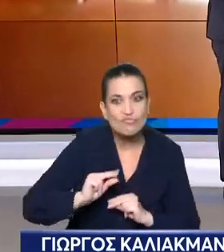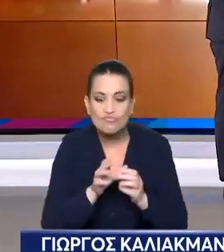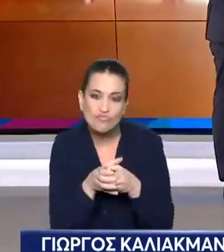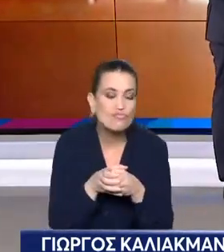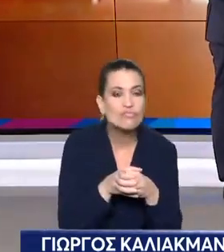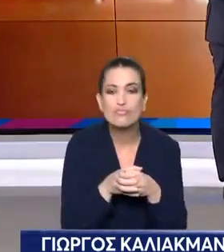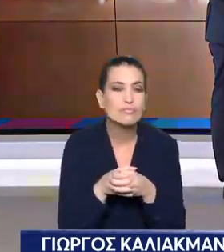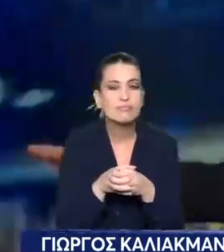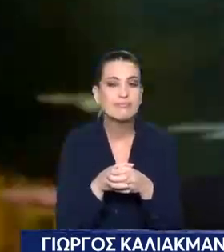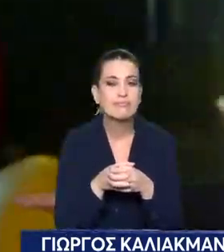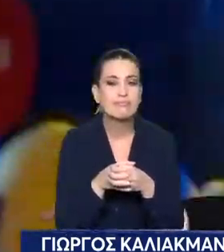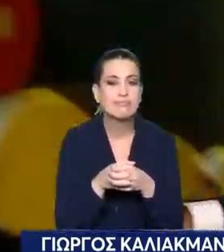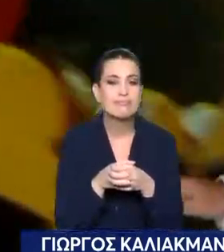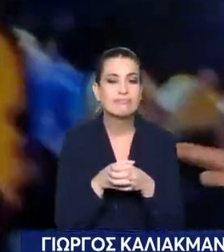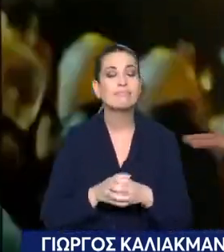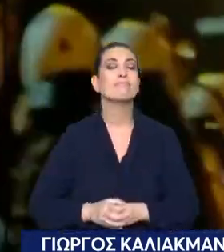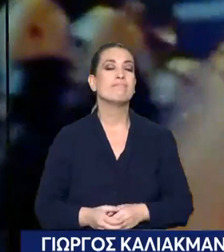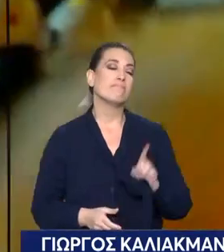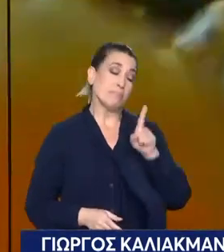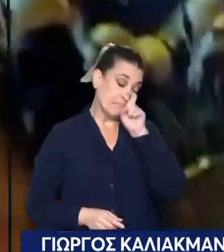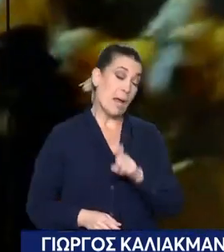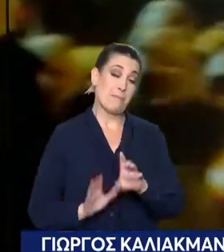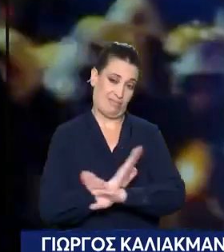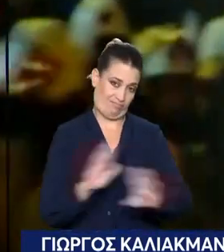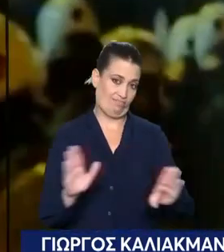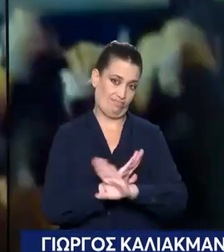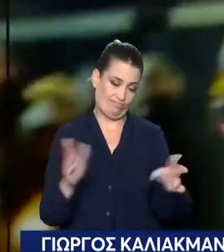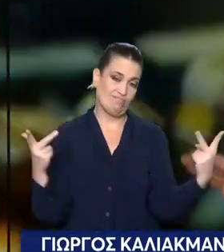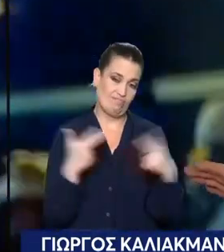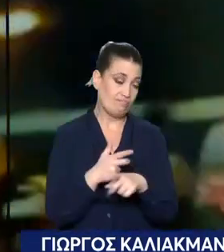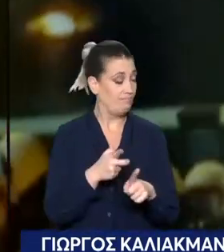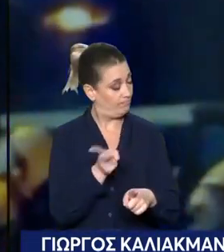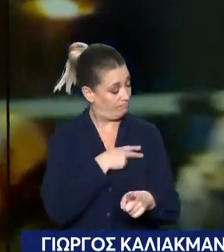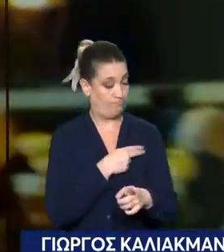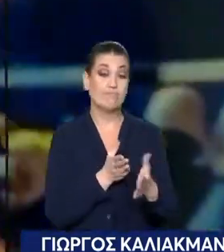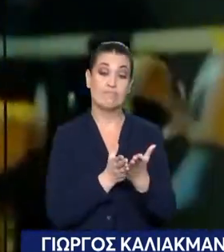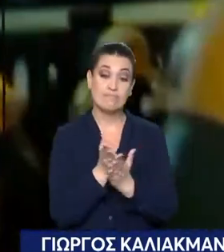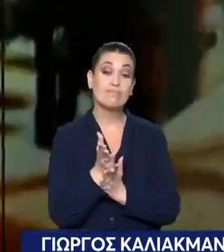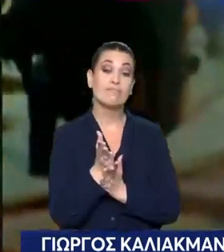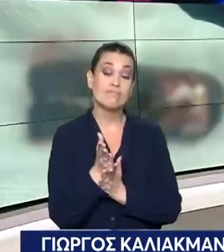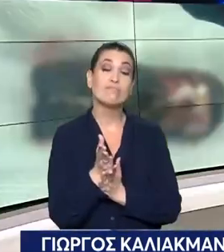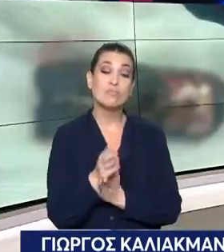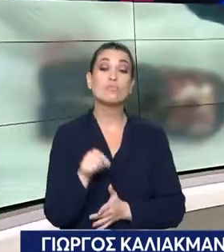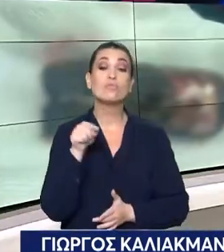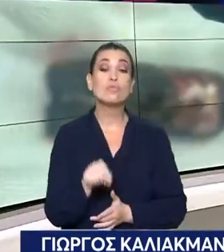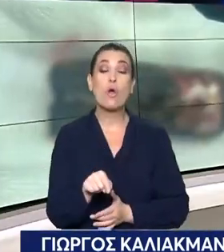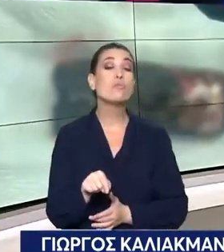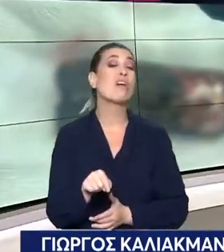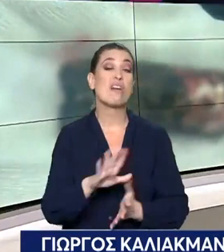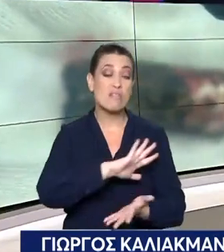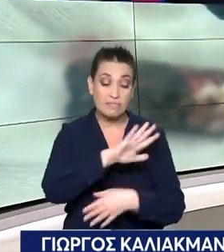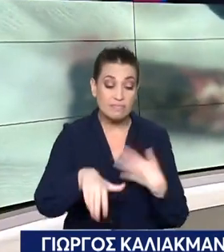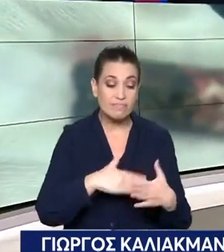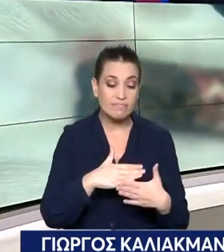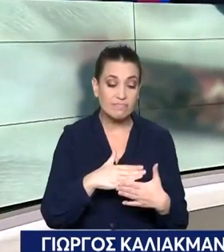Η ουσία είναι ότι αυτό το πράγμα πρέπει να σταματήσει και εκεί θα συμφωνήσουμε απόλυτα. Η ουσία είναι ότι από αυτό πλήττεται πρώτα απ' όλα μετά